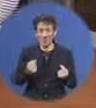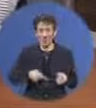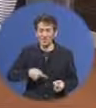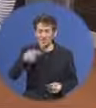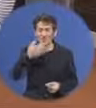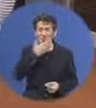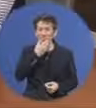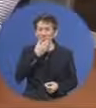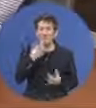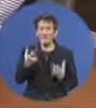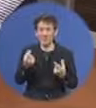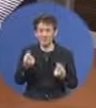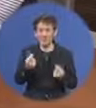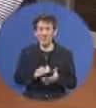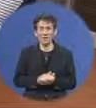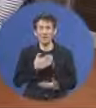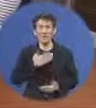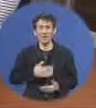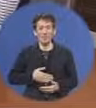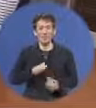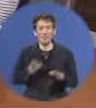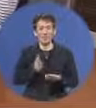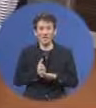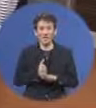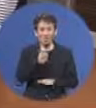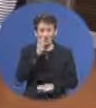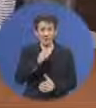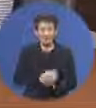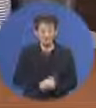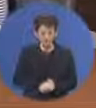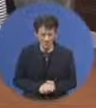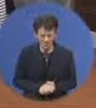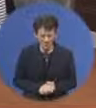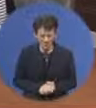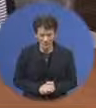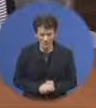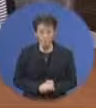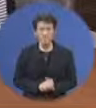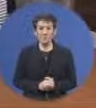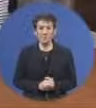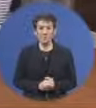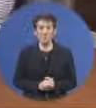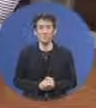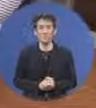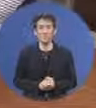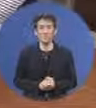幸せですね。はい、わかりました。今日はどうもありがとうございました、 はい、どうもありがとうございました。